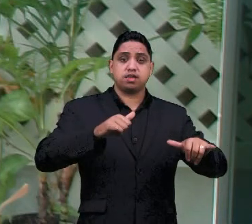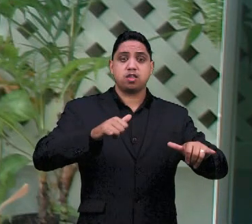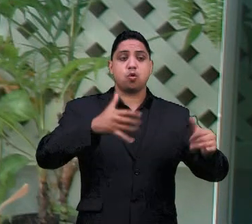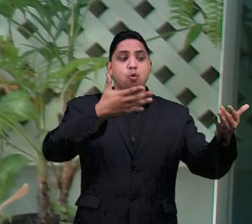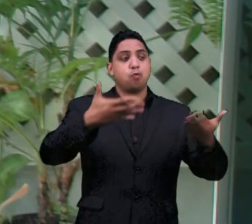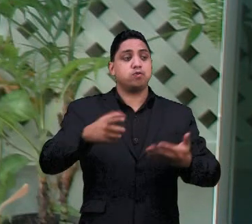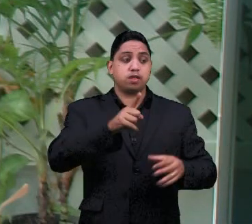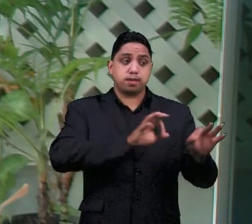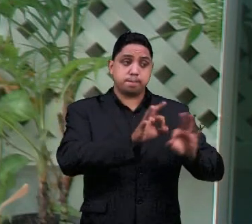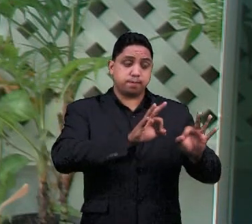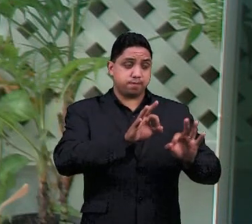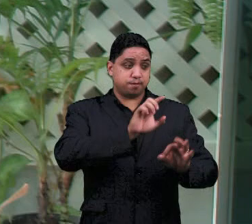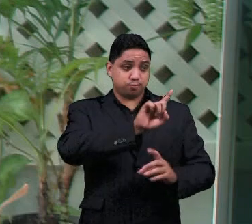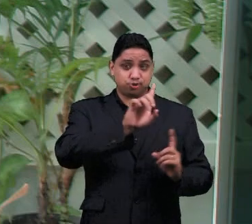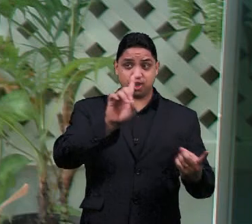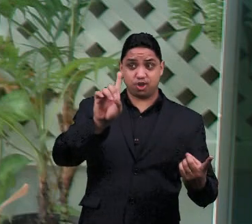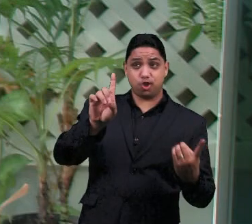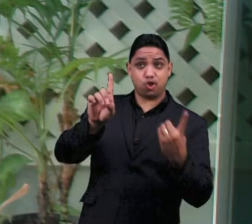Donc,